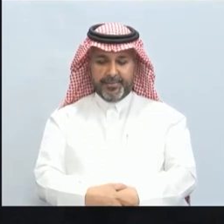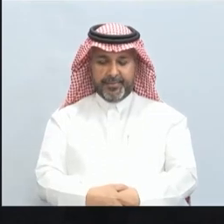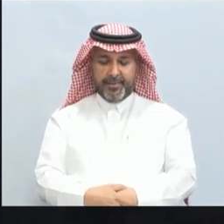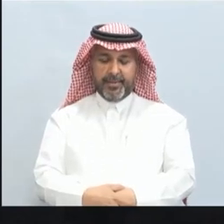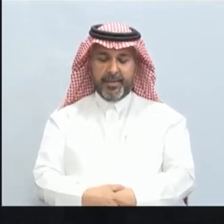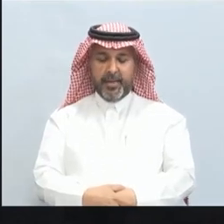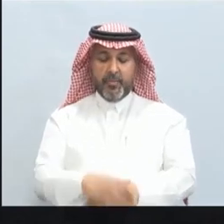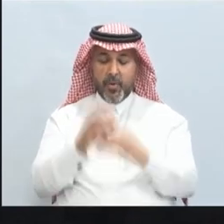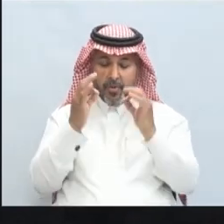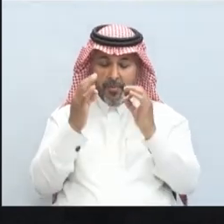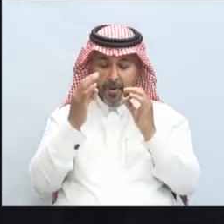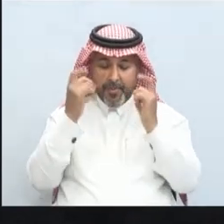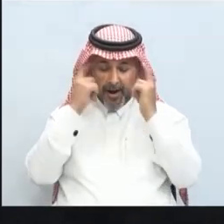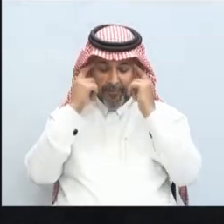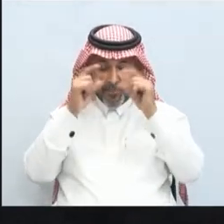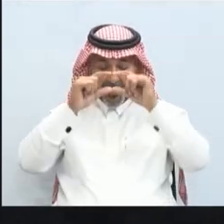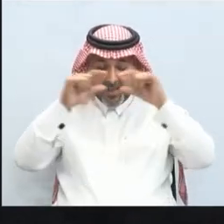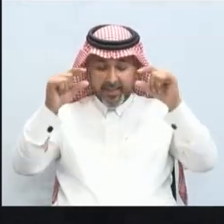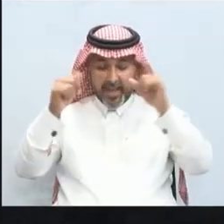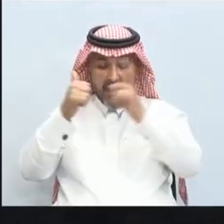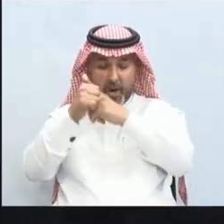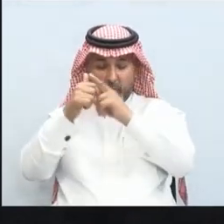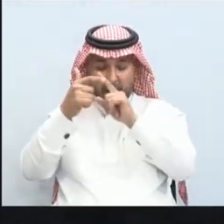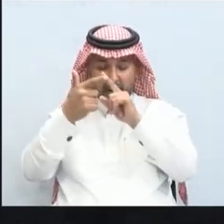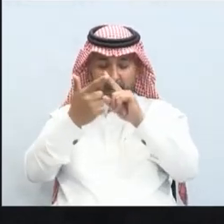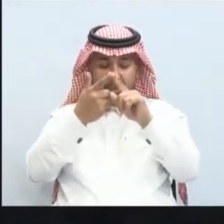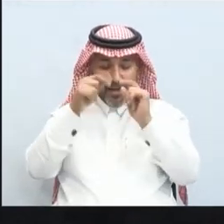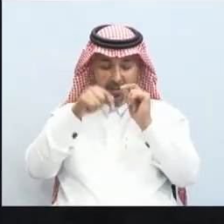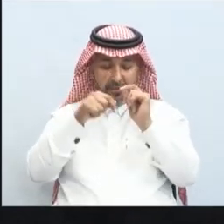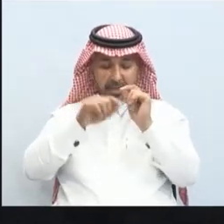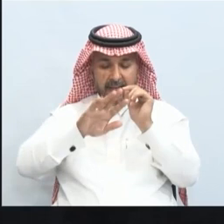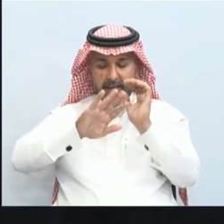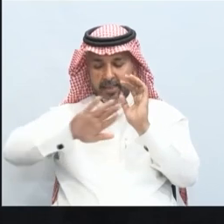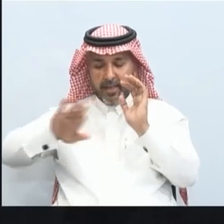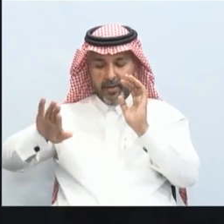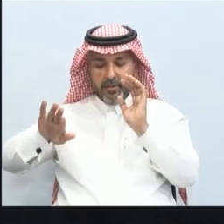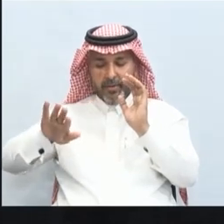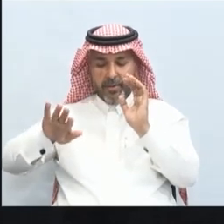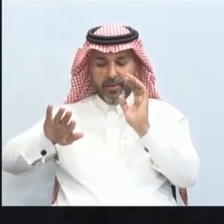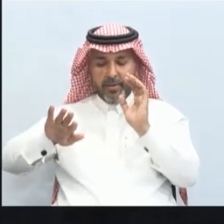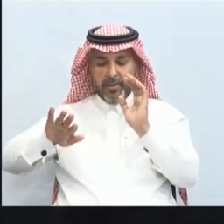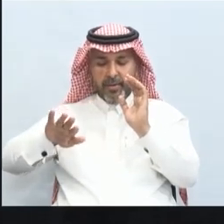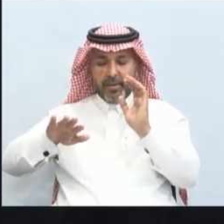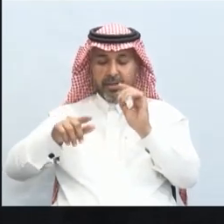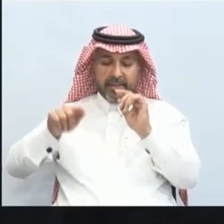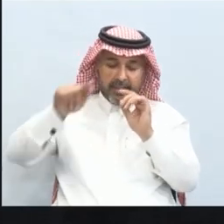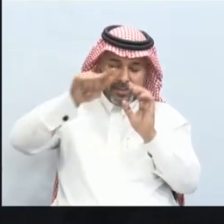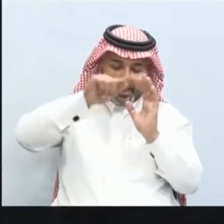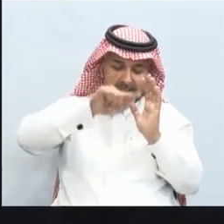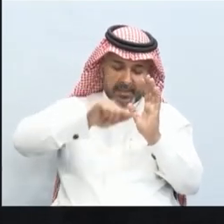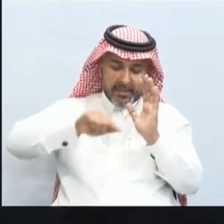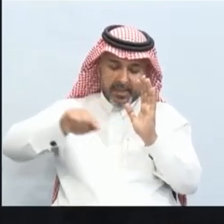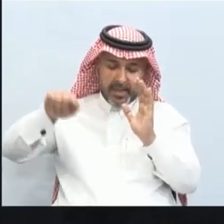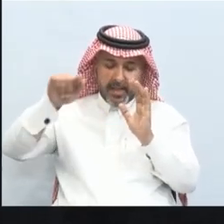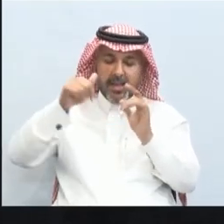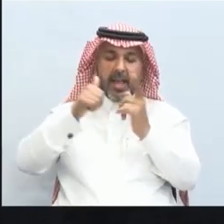دائري وليس له بدايه او ليس له نقطه مرجعيه ممكن اني ابدا منها محدده في هذا في السؤال اذا